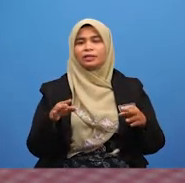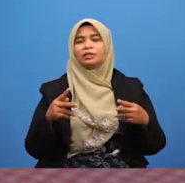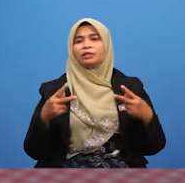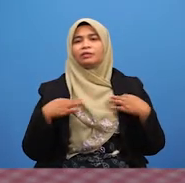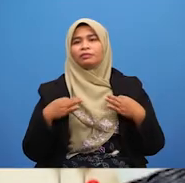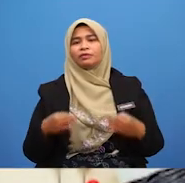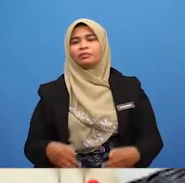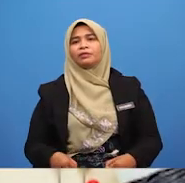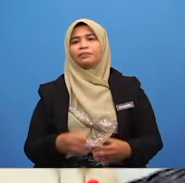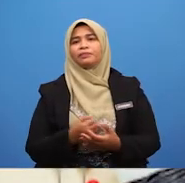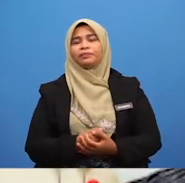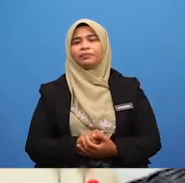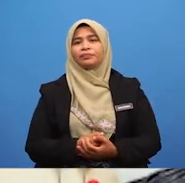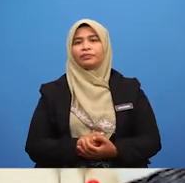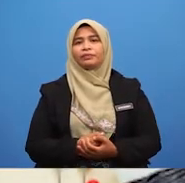meja